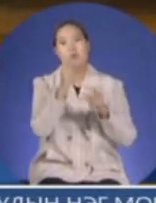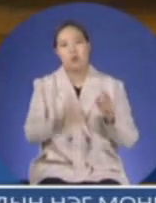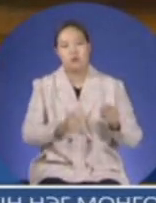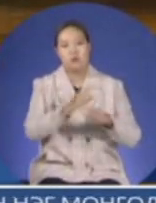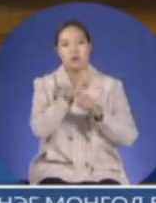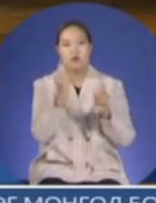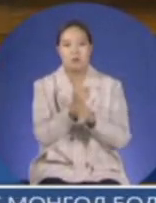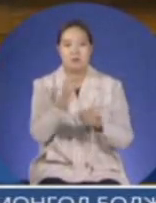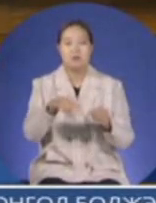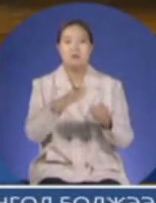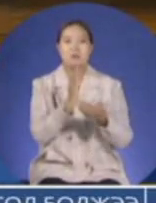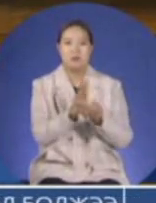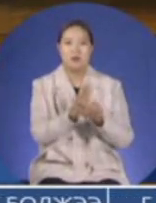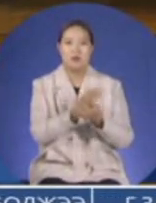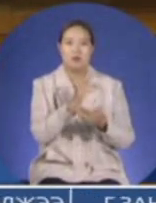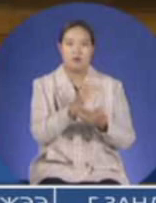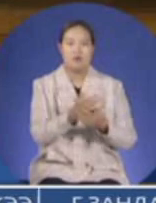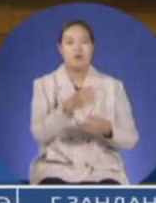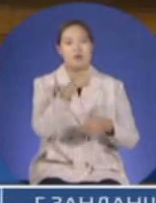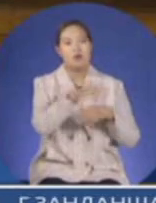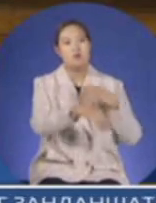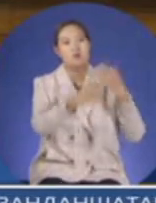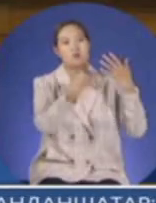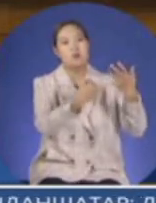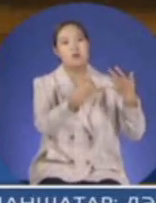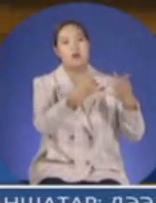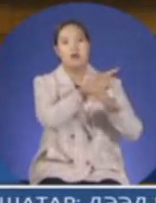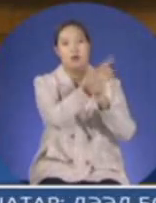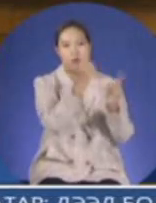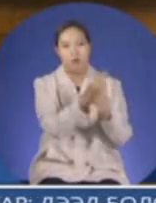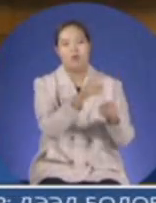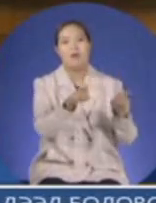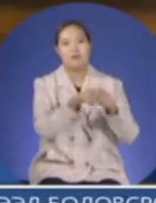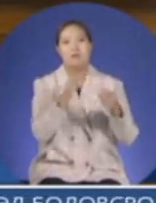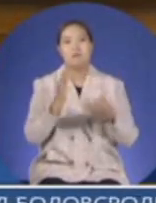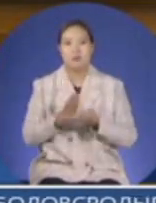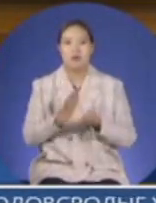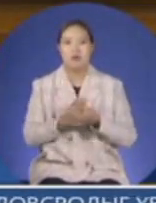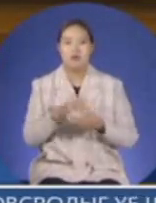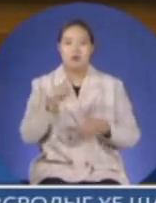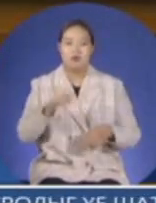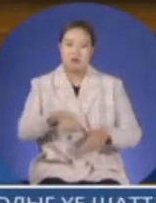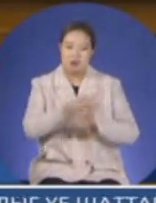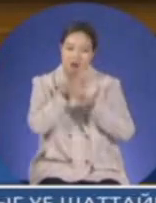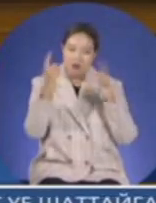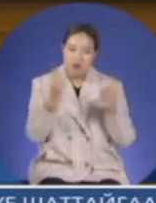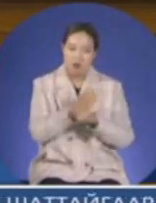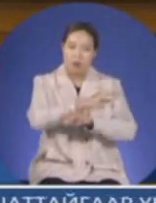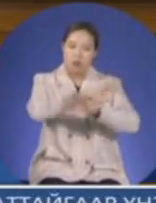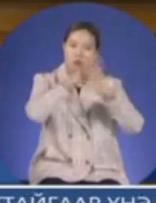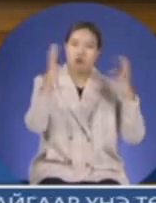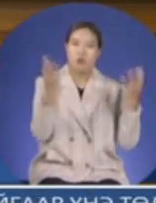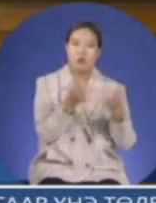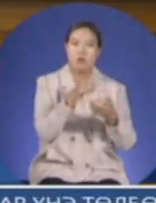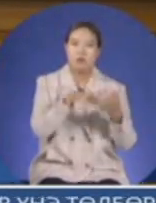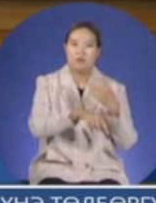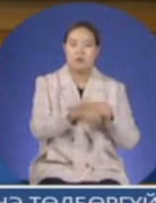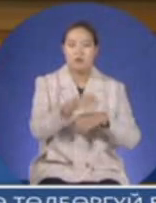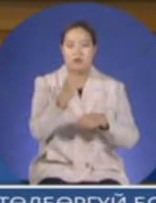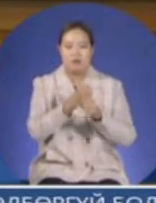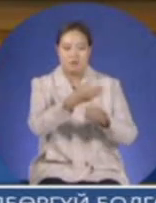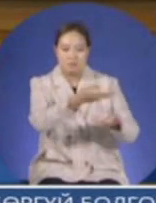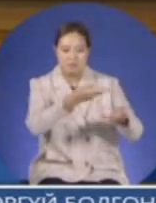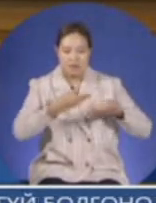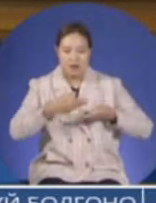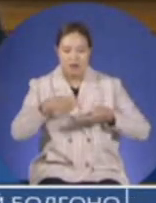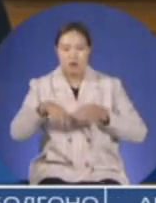бүртгэлийн ажиллагаа байгаа. Дуусах гэж 6 хэрэг байгаа. За энэ хэрэгүүд дээр одоо бид нар энэ ажлын хэсэг энэ цугларч байгаа